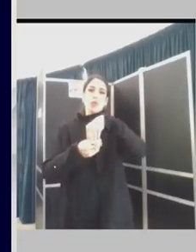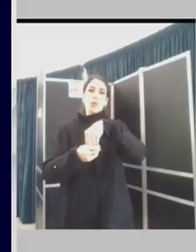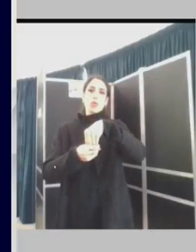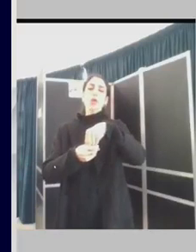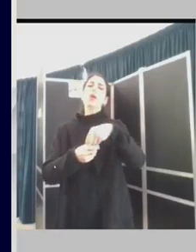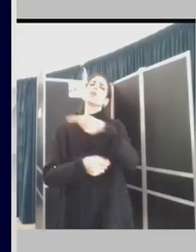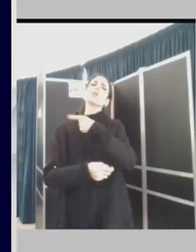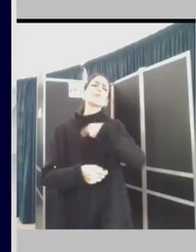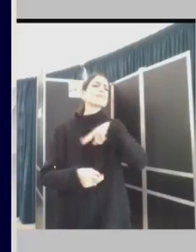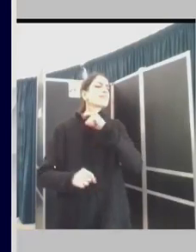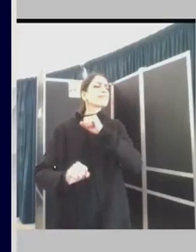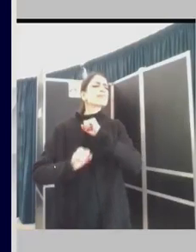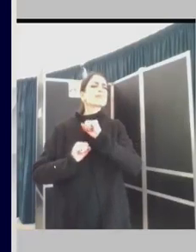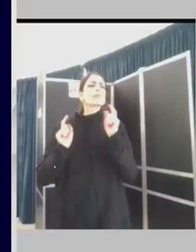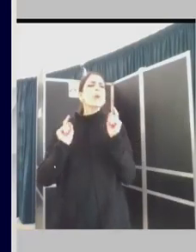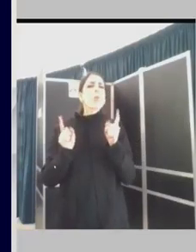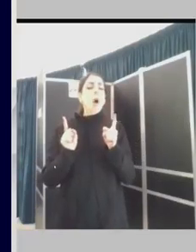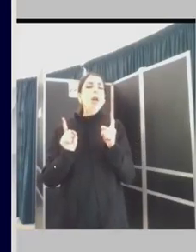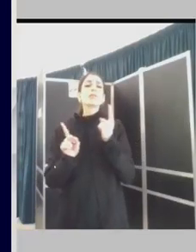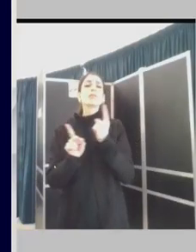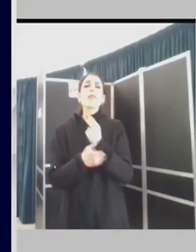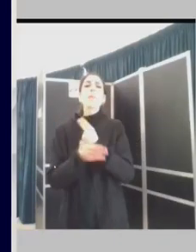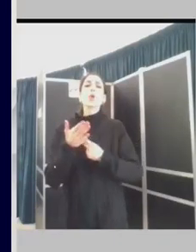dal primo anno di scuola superiore